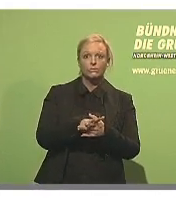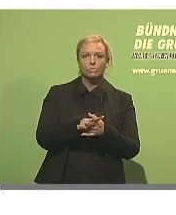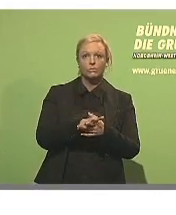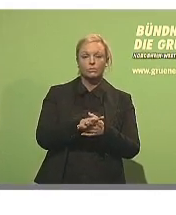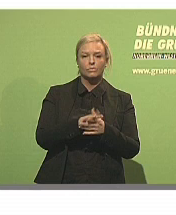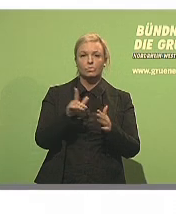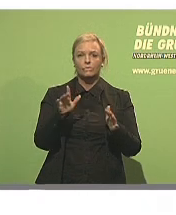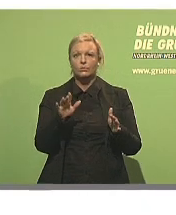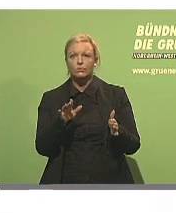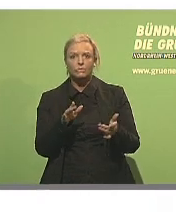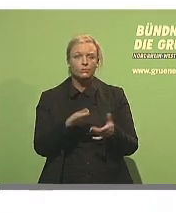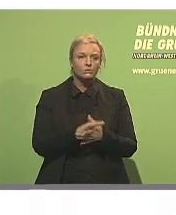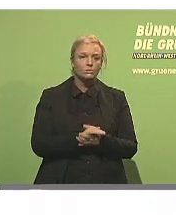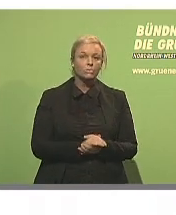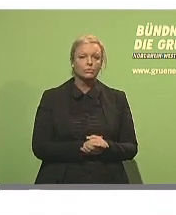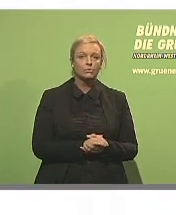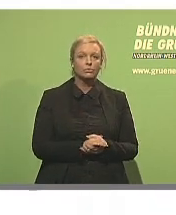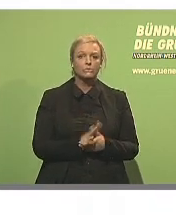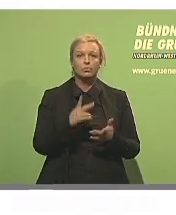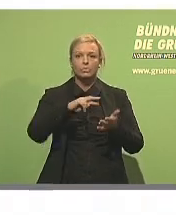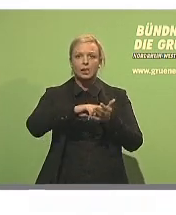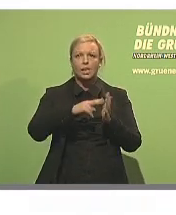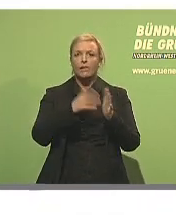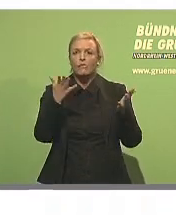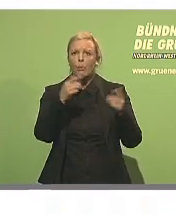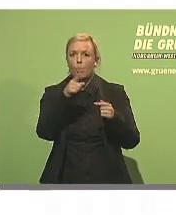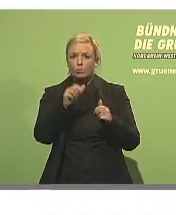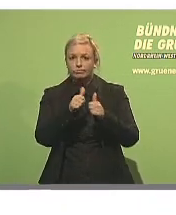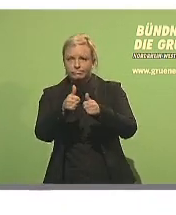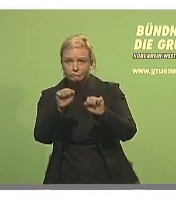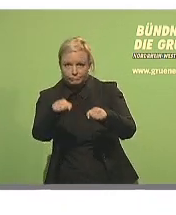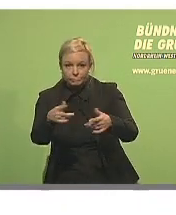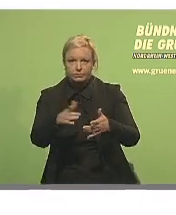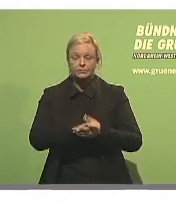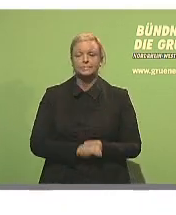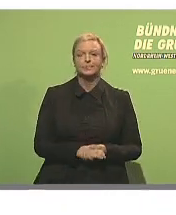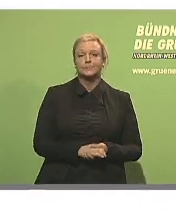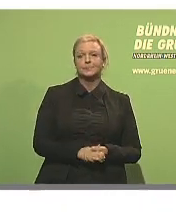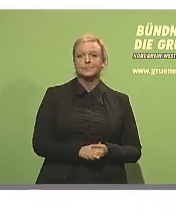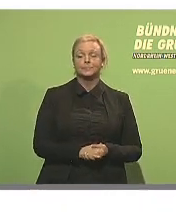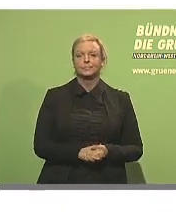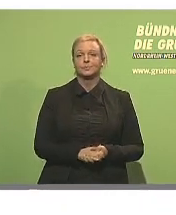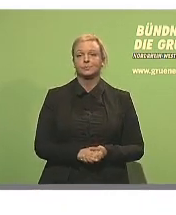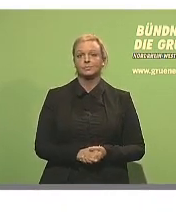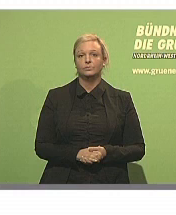wo unsere Techniker sind, um das zu beheben.